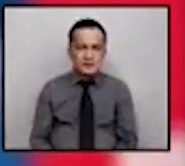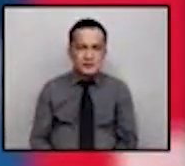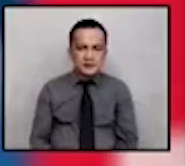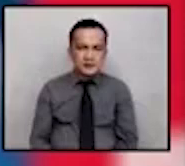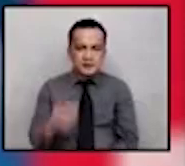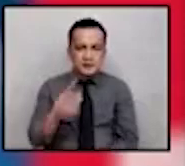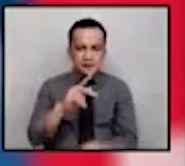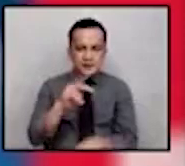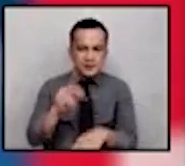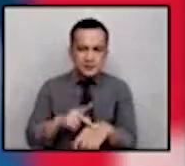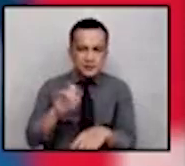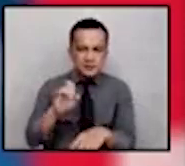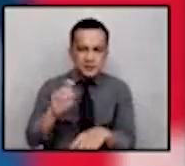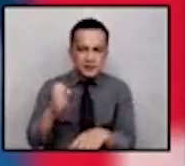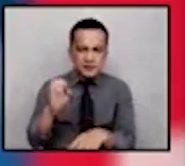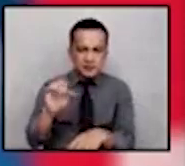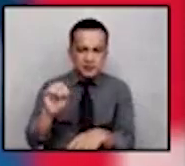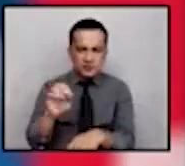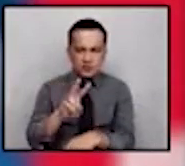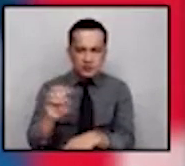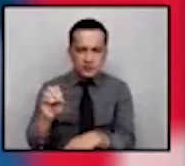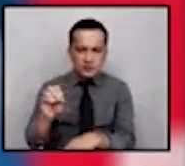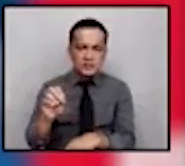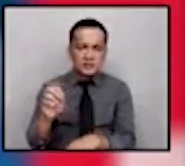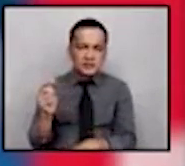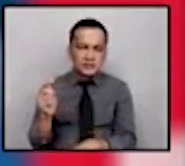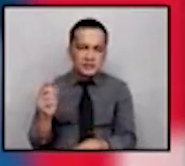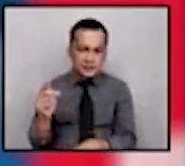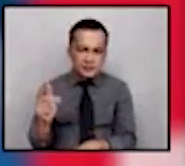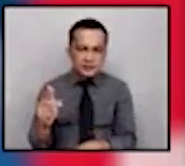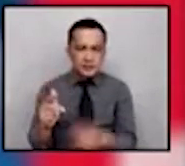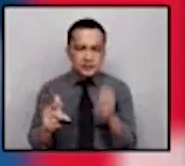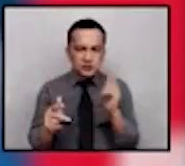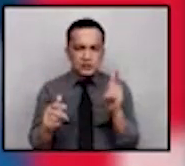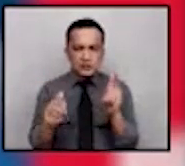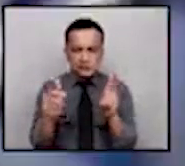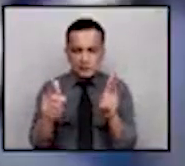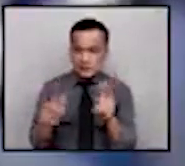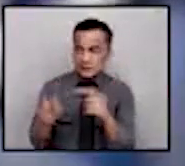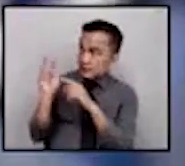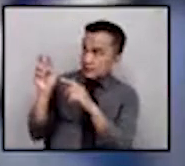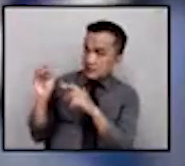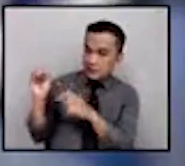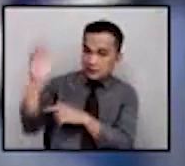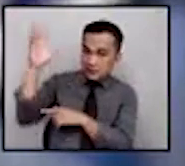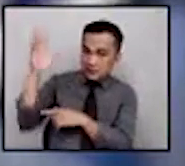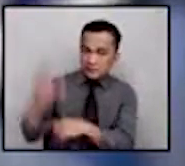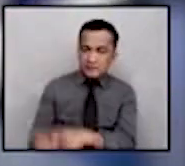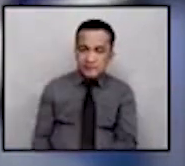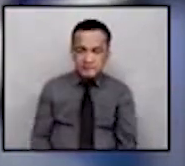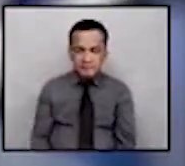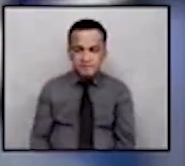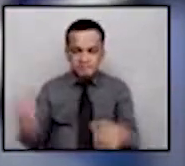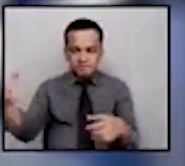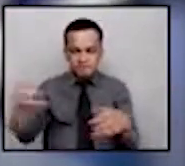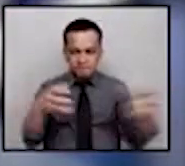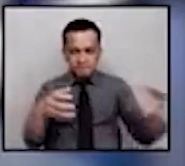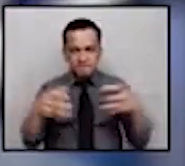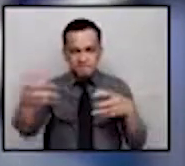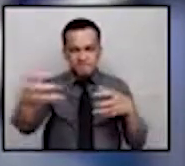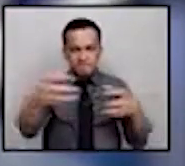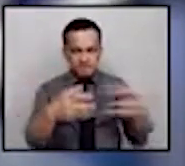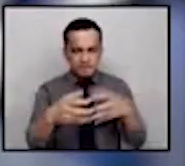Expo 2023. Ayun. So dito, ayan, nakikita niyo sa screen, diyan pinagsama-sama na natin lahat ng grupo